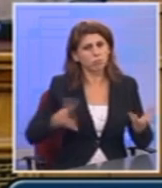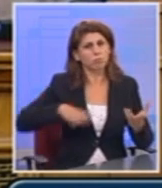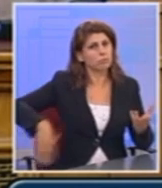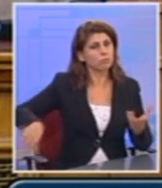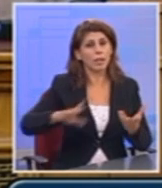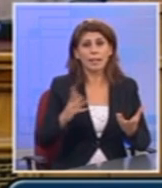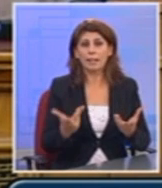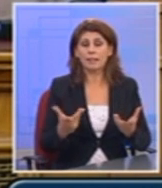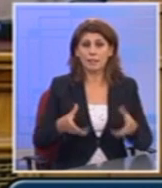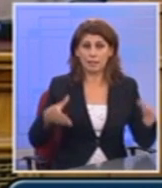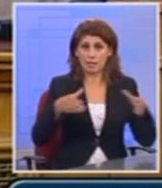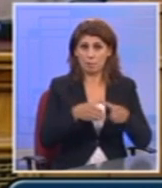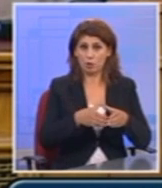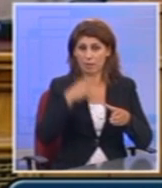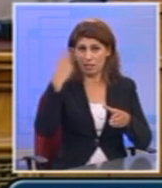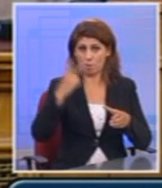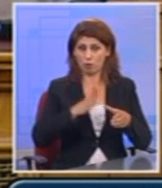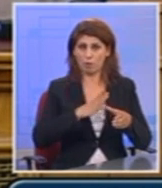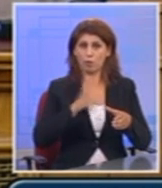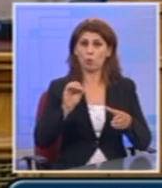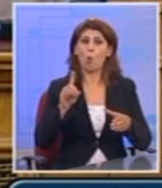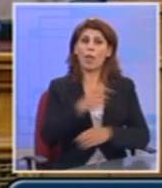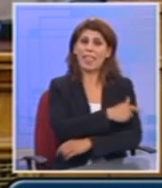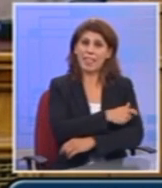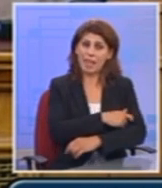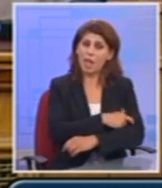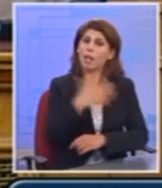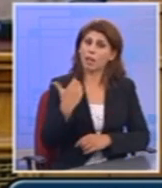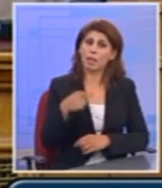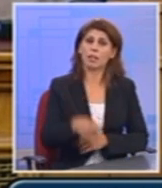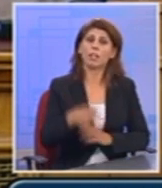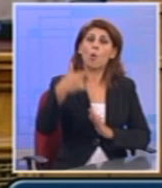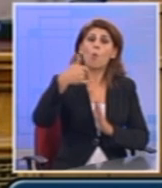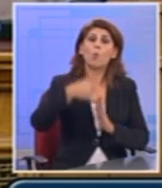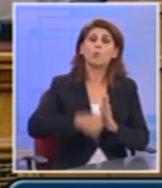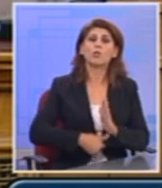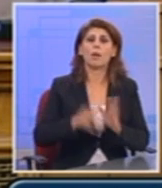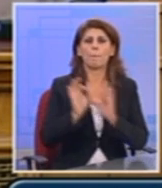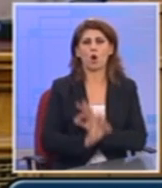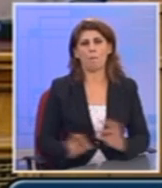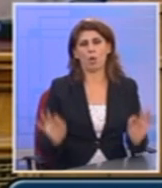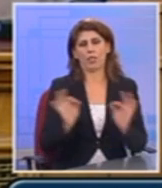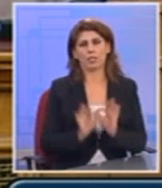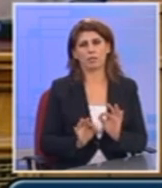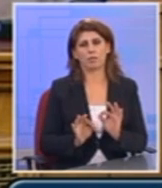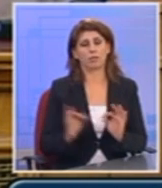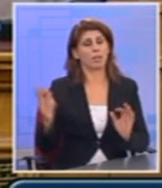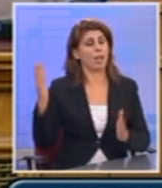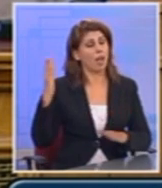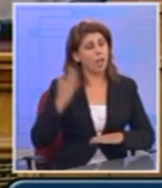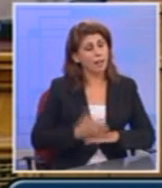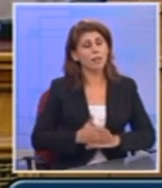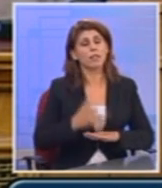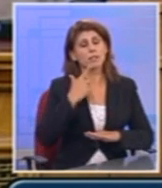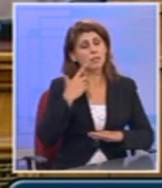οποίο για την επιτροπή δικαιωμάτων του ανθρώπου του οηε αποτελεί ουσιώδη προϋπόθεση για την εγγύηση και